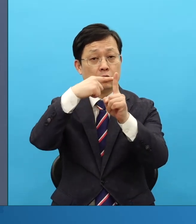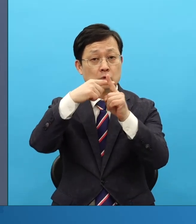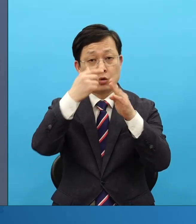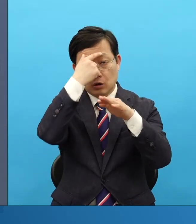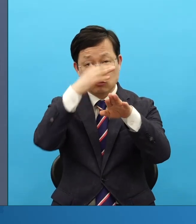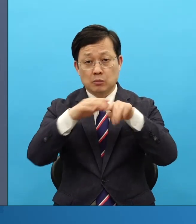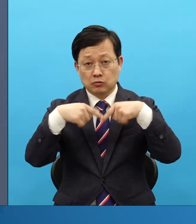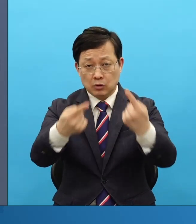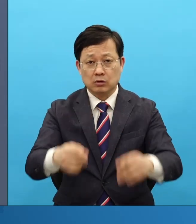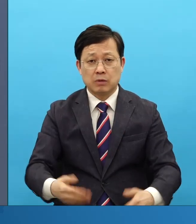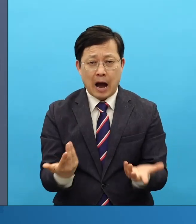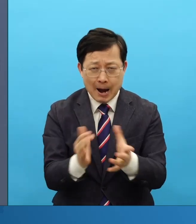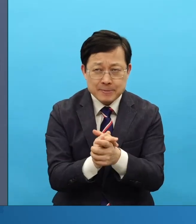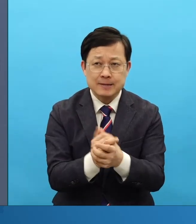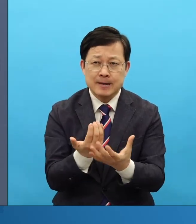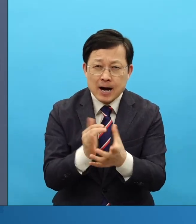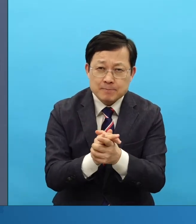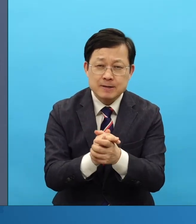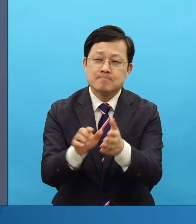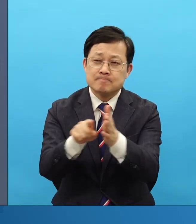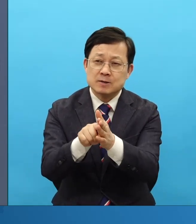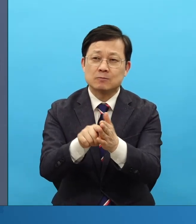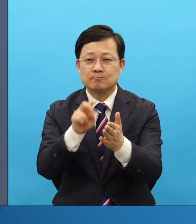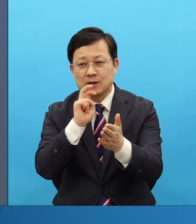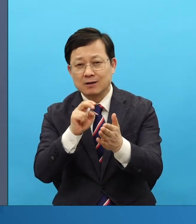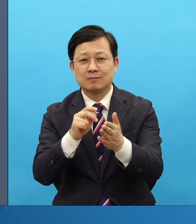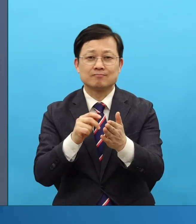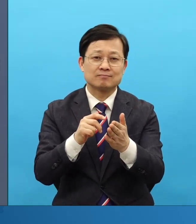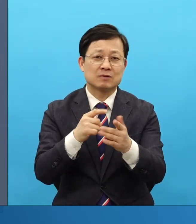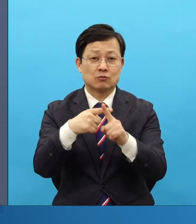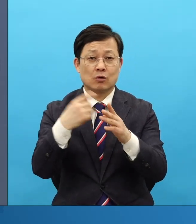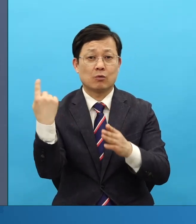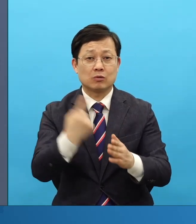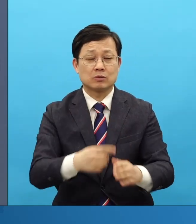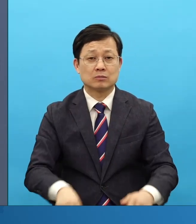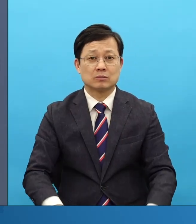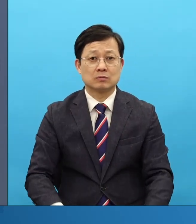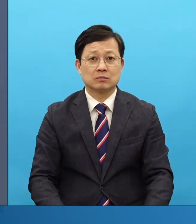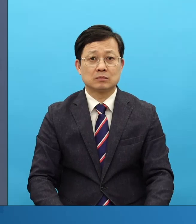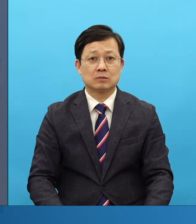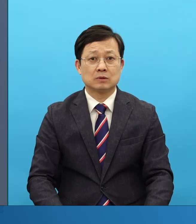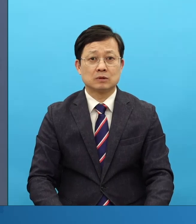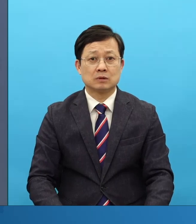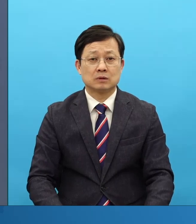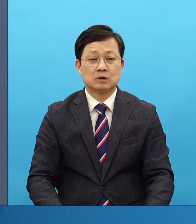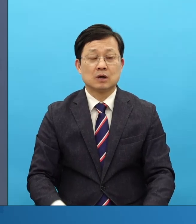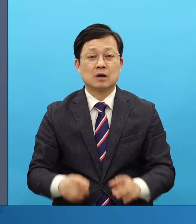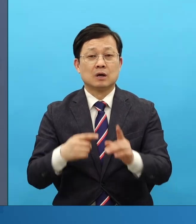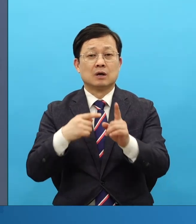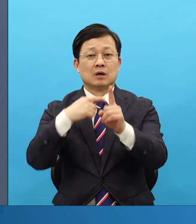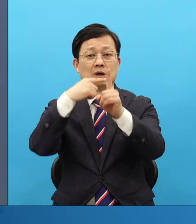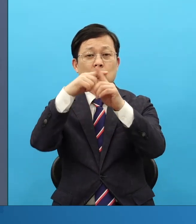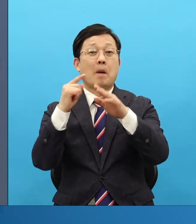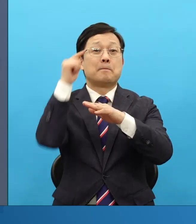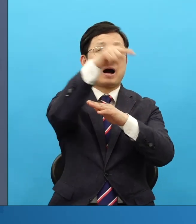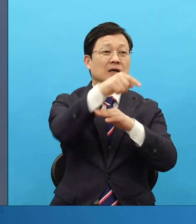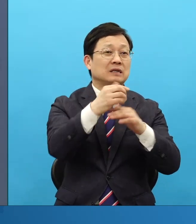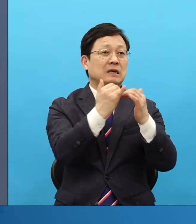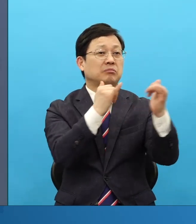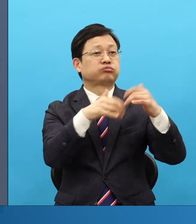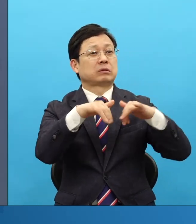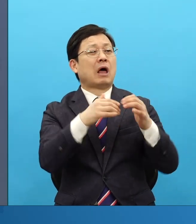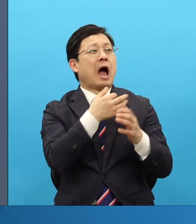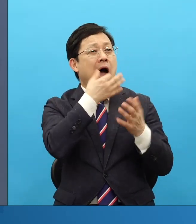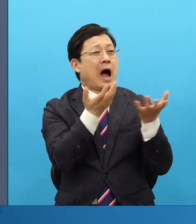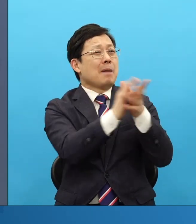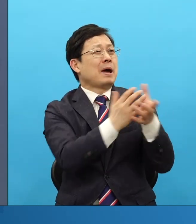on 아멘 worship. 하려고 오는 겁니다. You come 찬송하려고 here 오죠. to say amen, to give praise to 밖 길 God. 가도 아멘 해보세요. 누가 미쳤나 이러지. 예배 시간에 아멘. If you yell